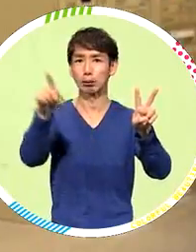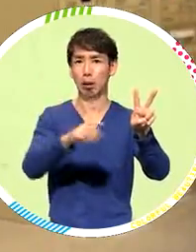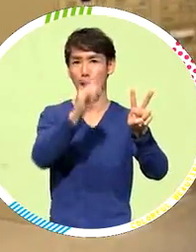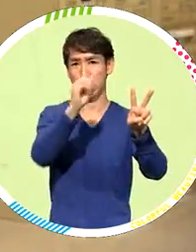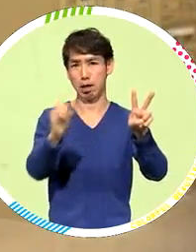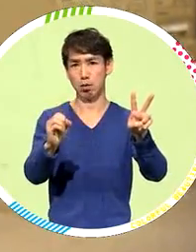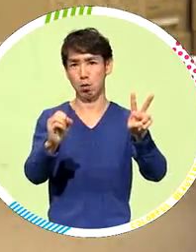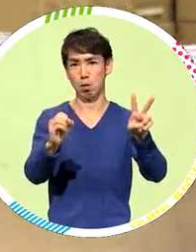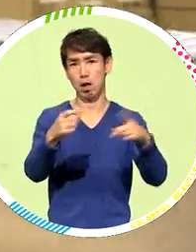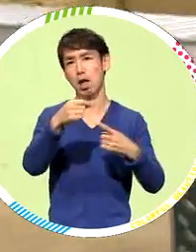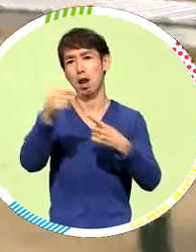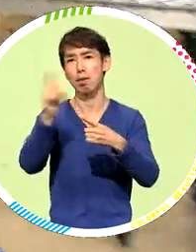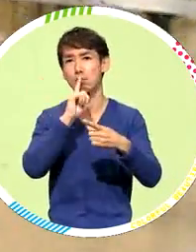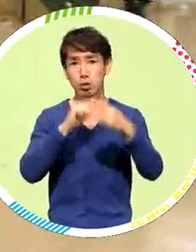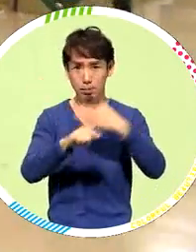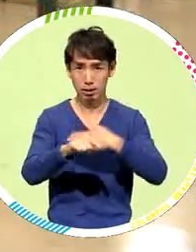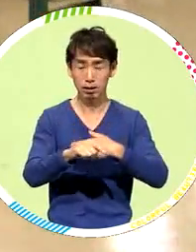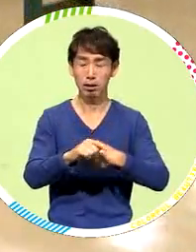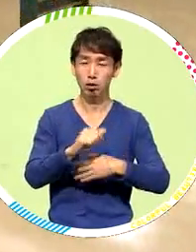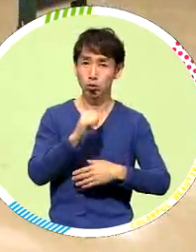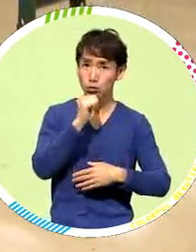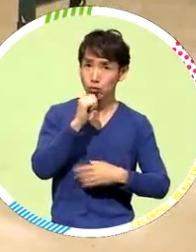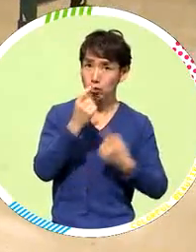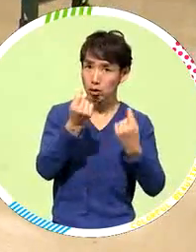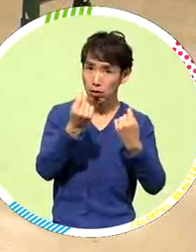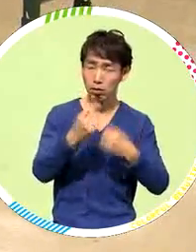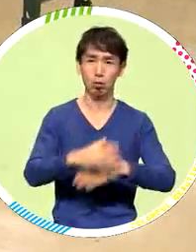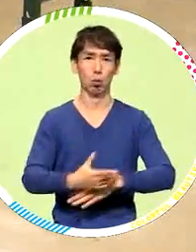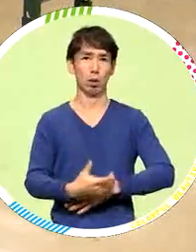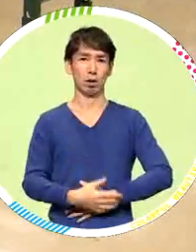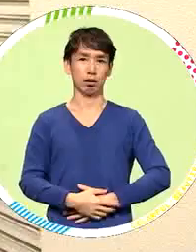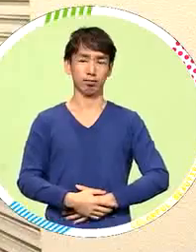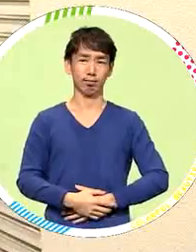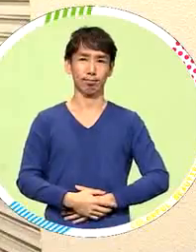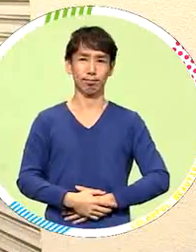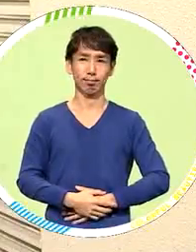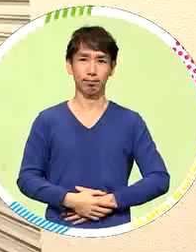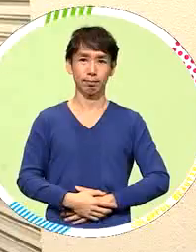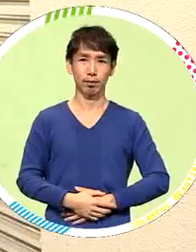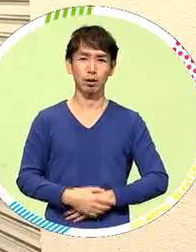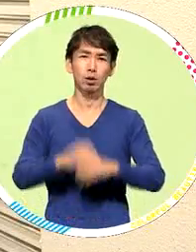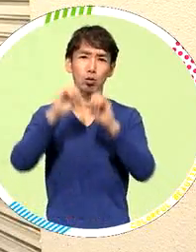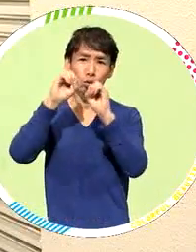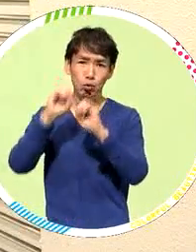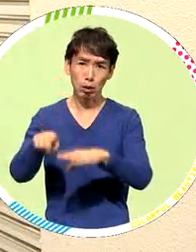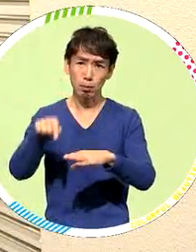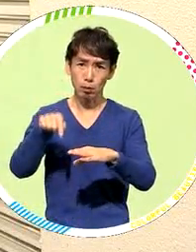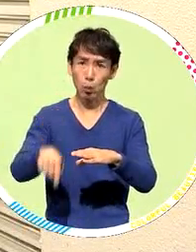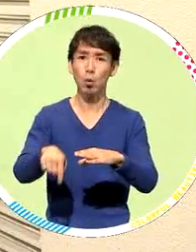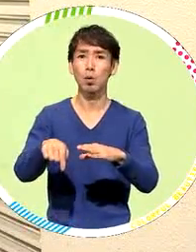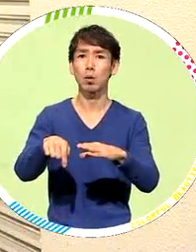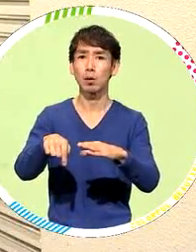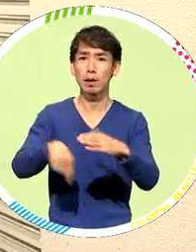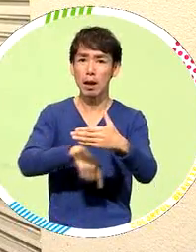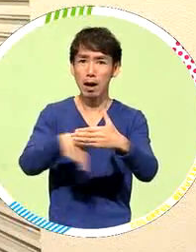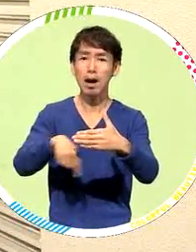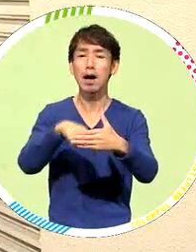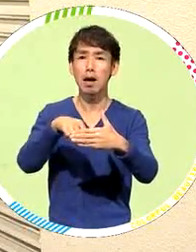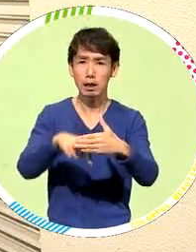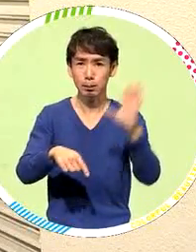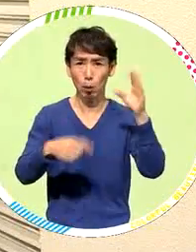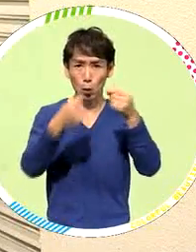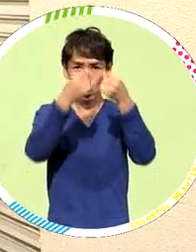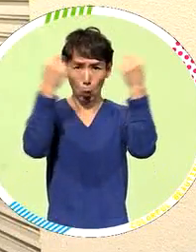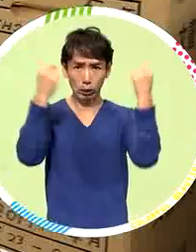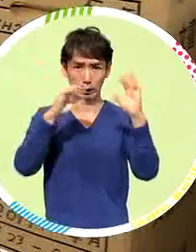というような感じですねそんなに少ないんですねそうですね捨てるものの中にもやはり大事だというか個人情報です